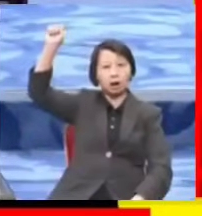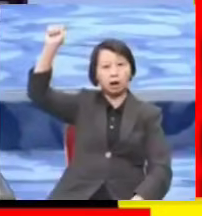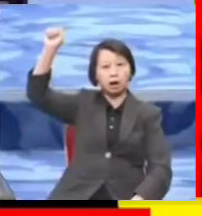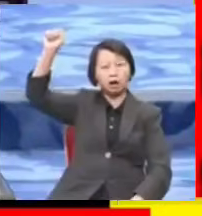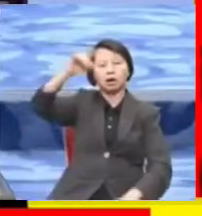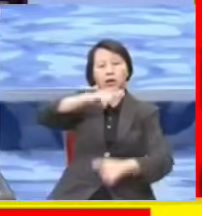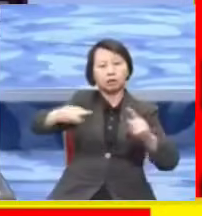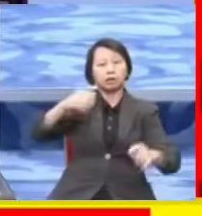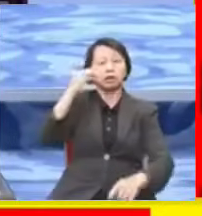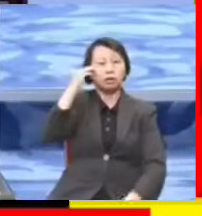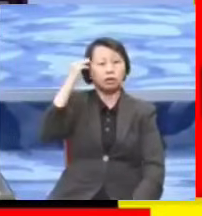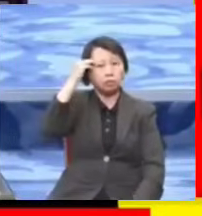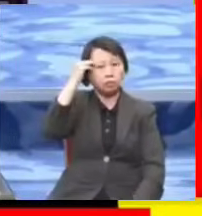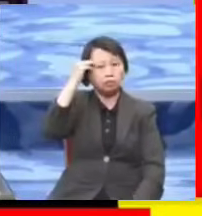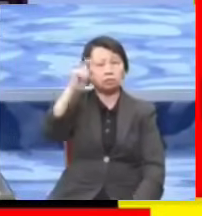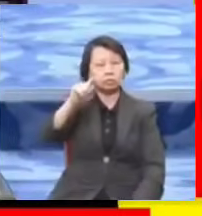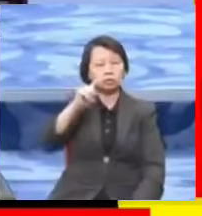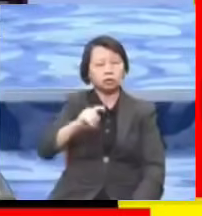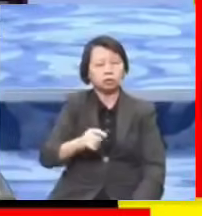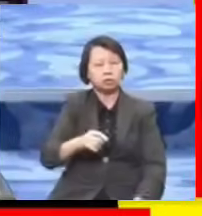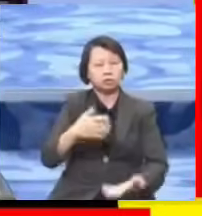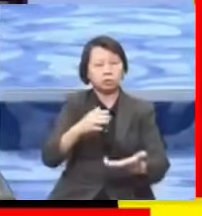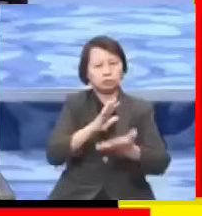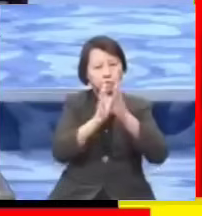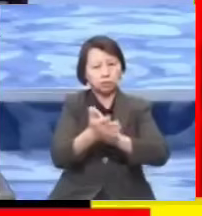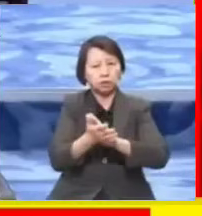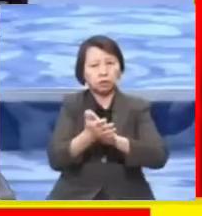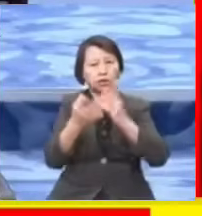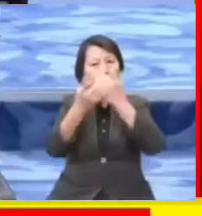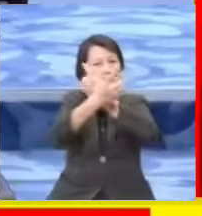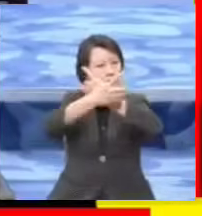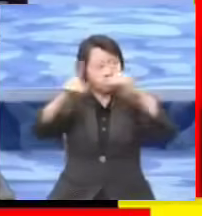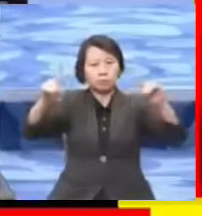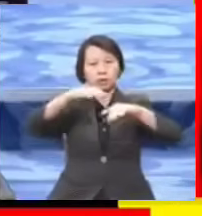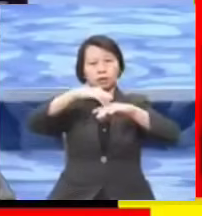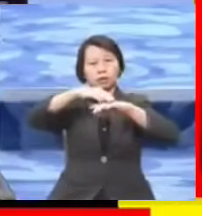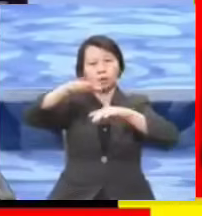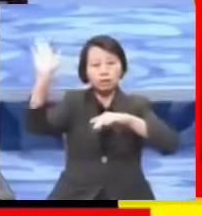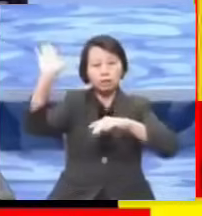harus membawa kita kepada satu keadaan demokrasi yang lebih